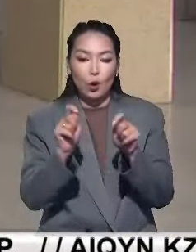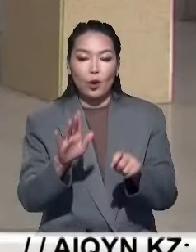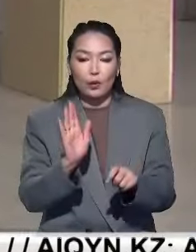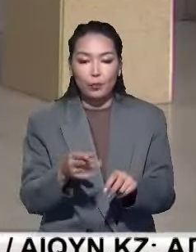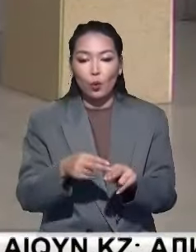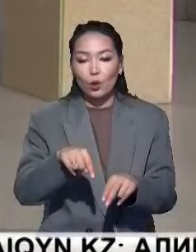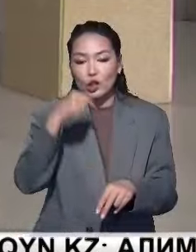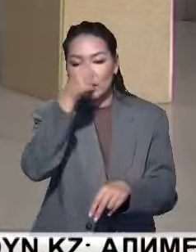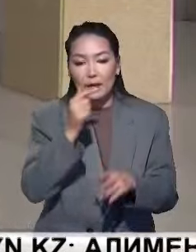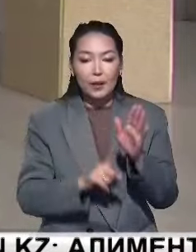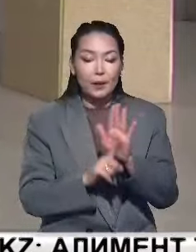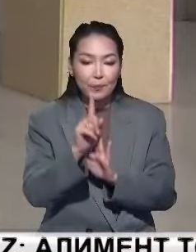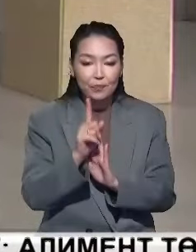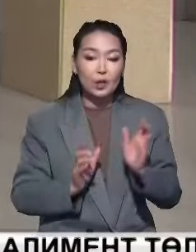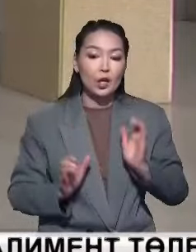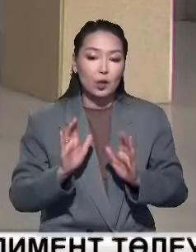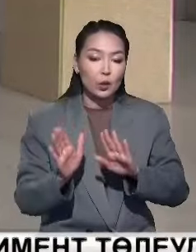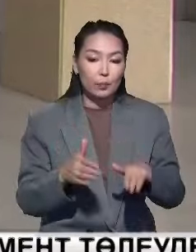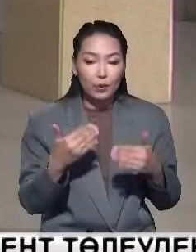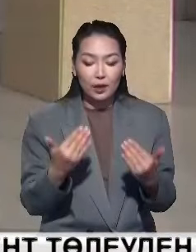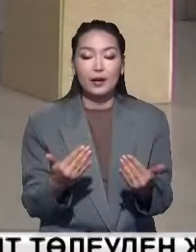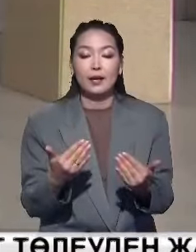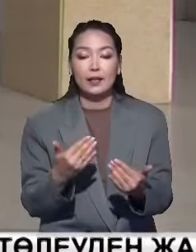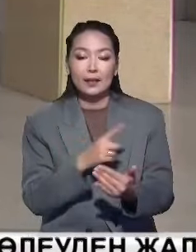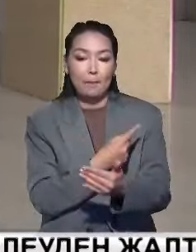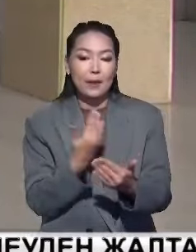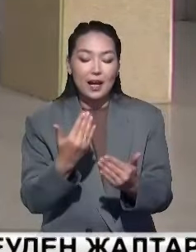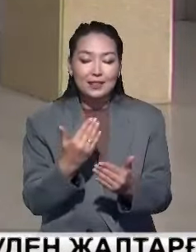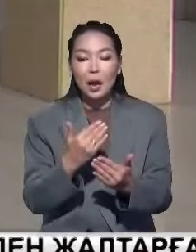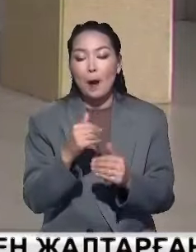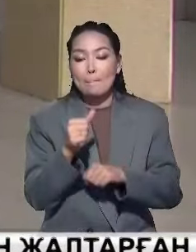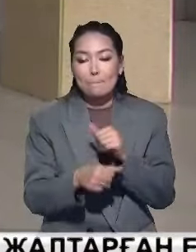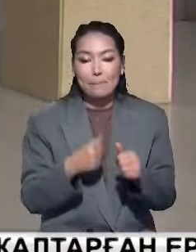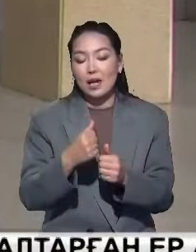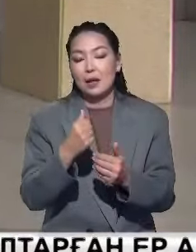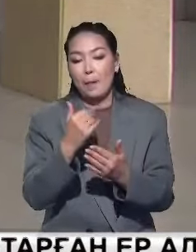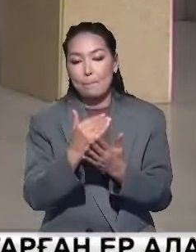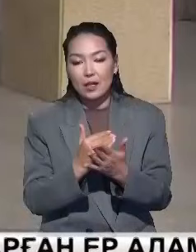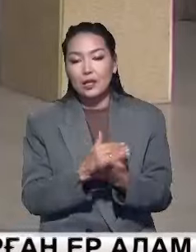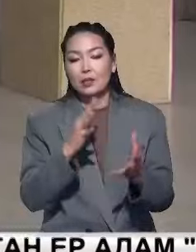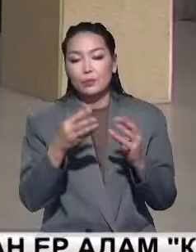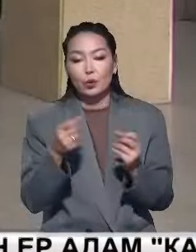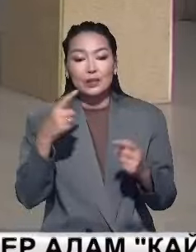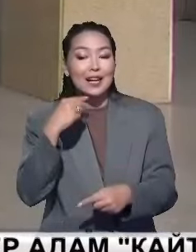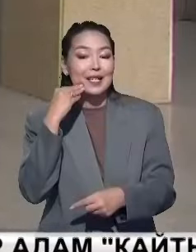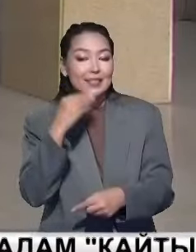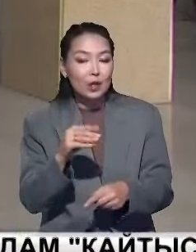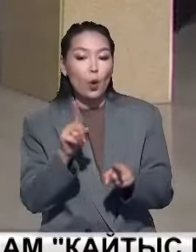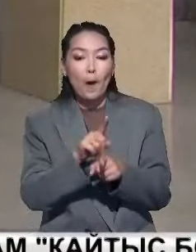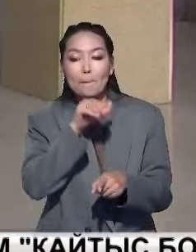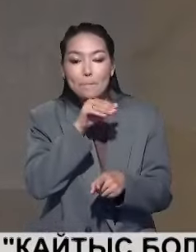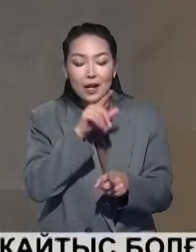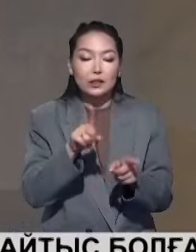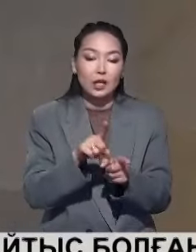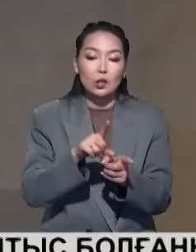бастап университеттердің клиникалық материалдық базасына сәйкес сапалы оқытушы профессор құрамына